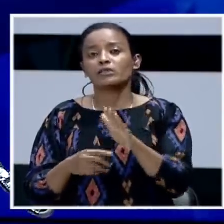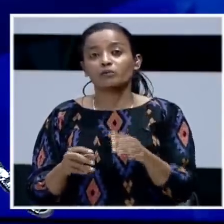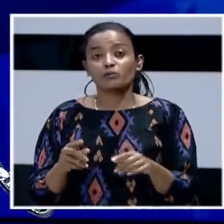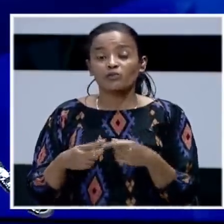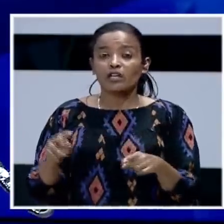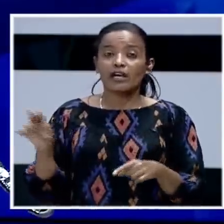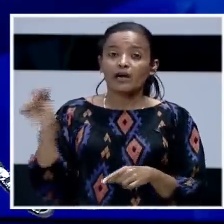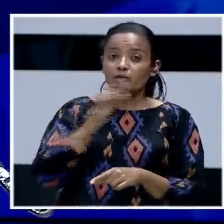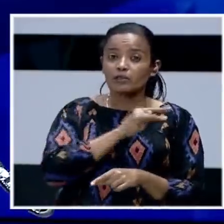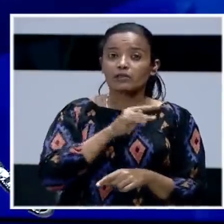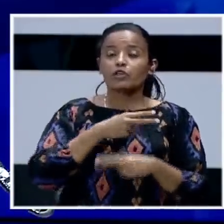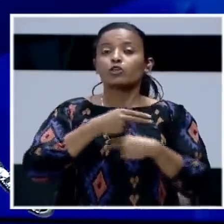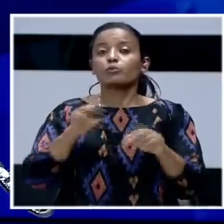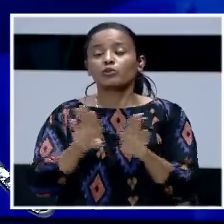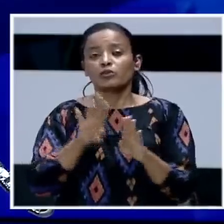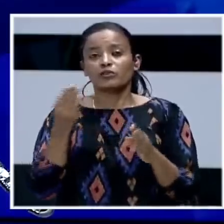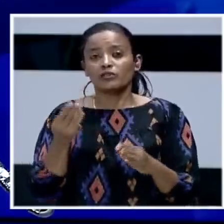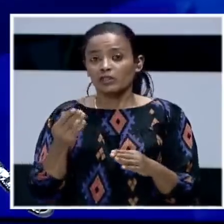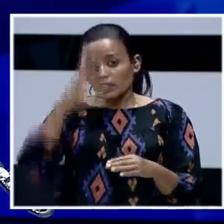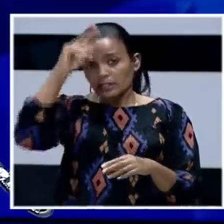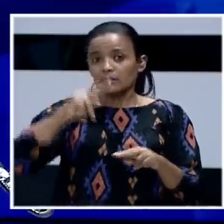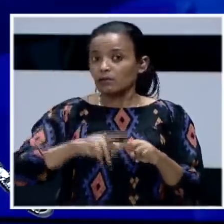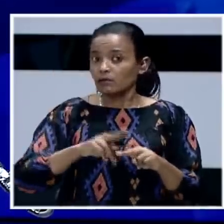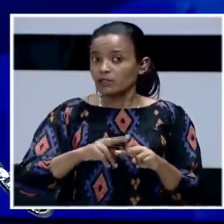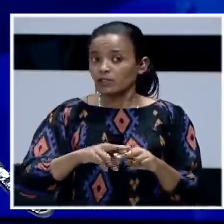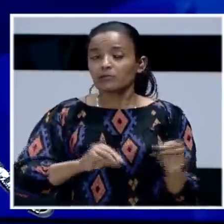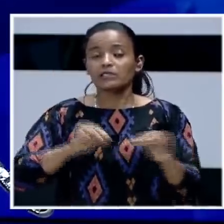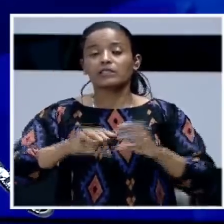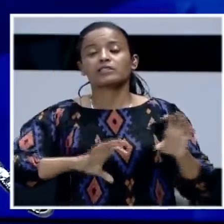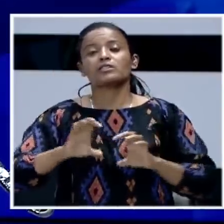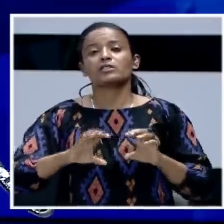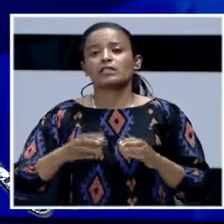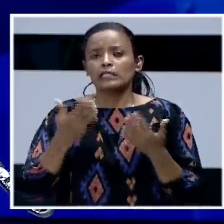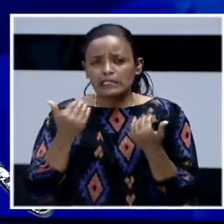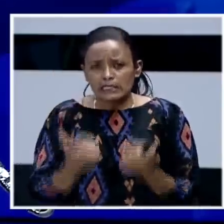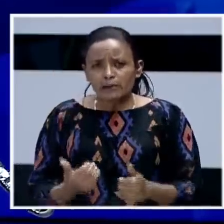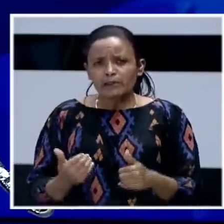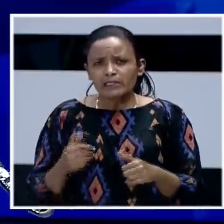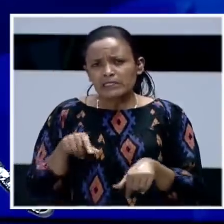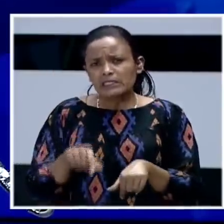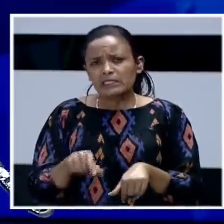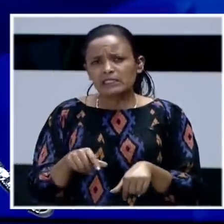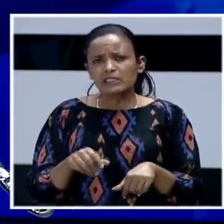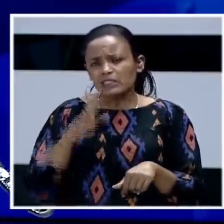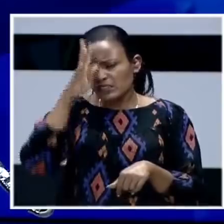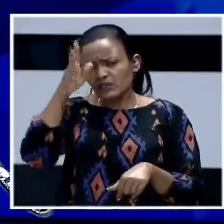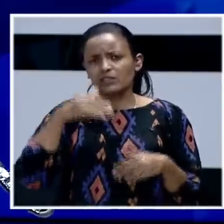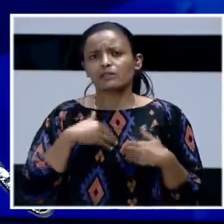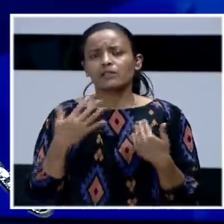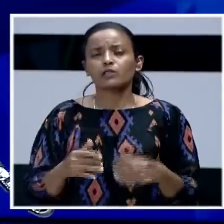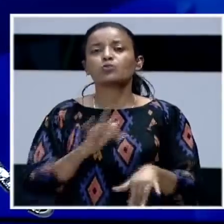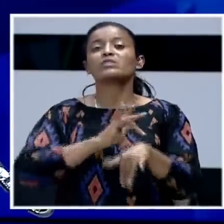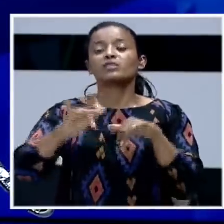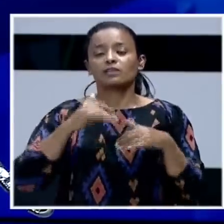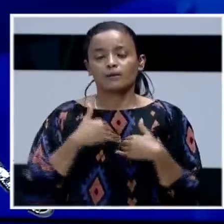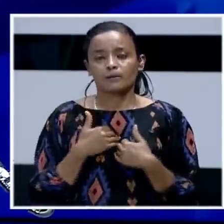كابزوله. حزن حنا اوفيس كفيتنا سمديونا انا اون منقصقاسات زغبر زلو ستيل غنا اوفت خباوز كلنا تفطرنا حلو حزون